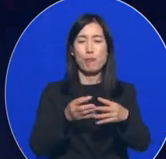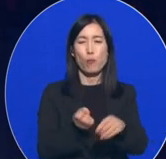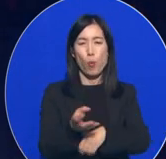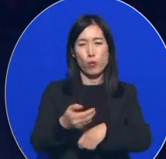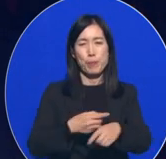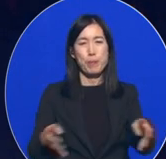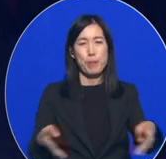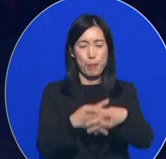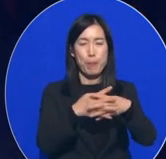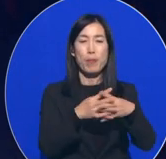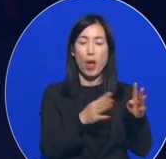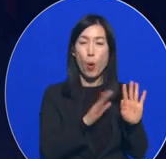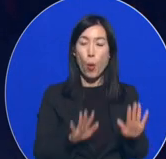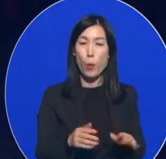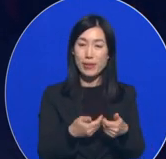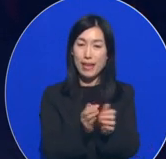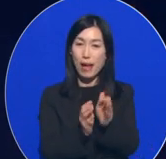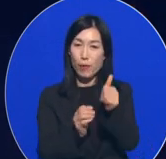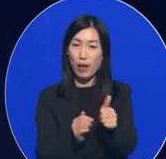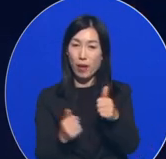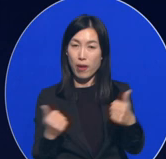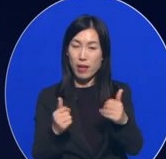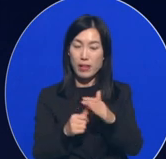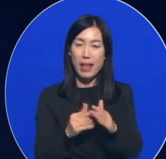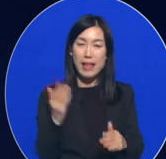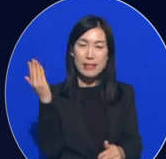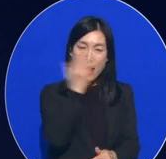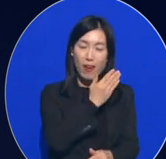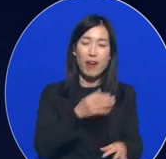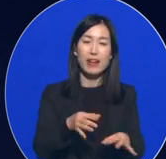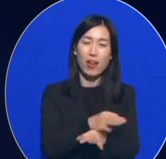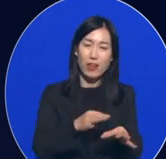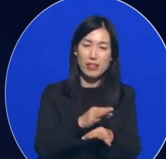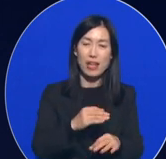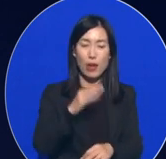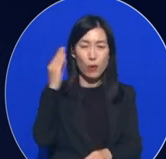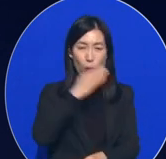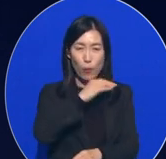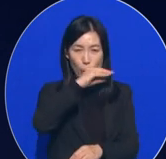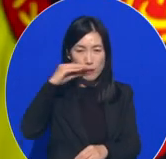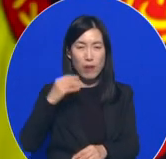타결했다 회의에서 청정 경제 공정 경제 협정을